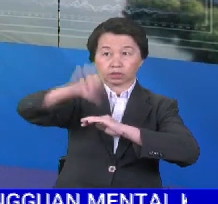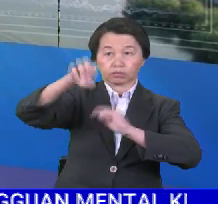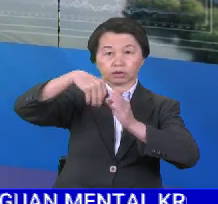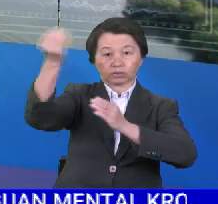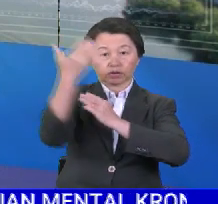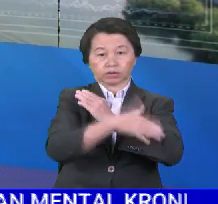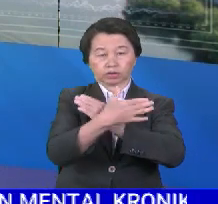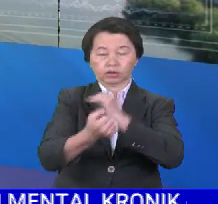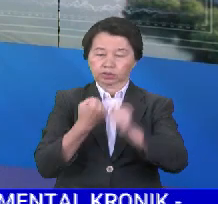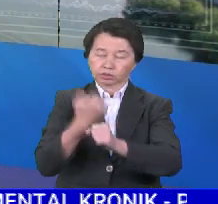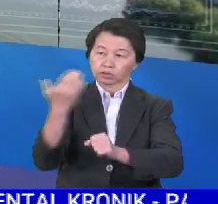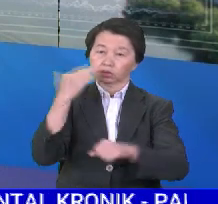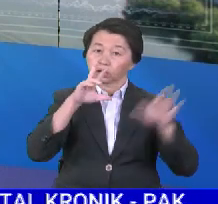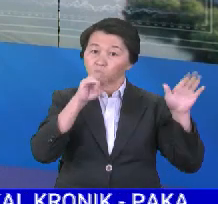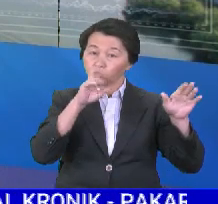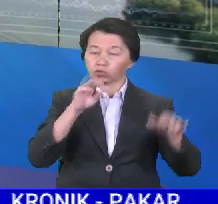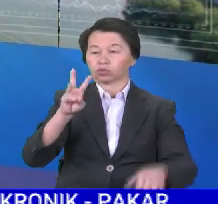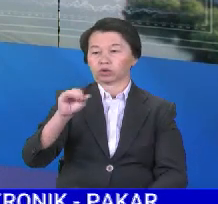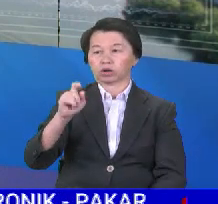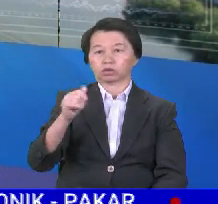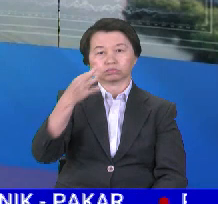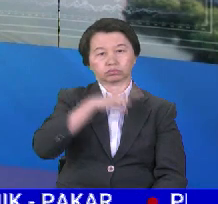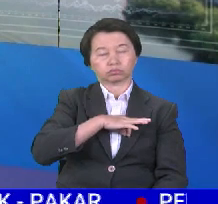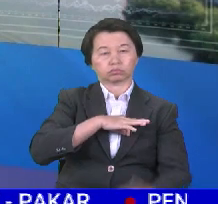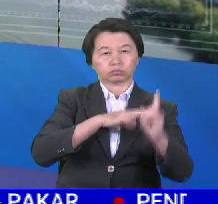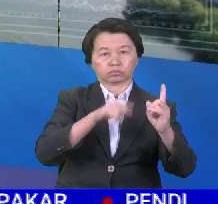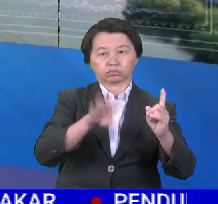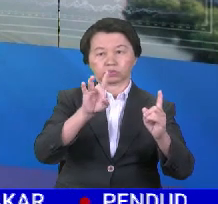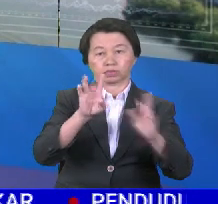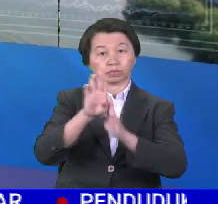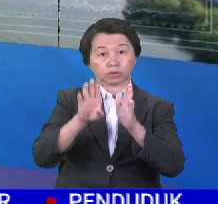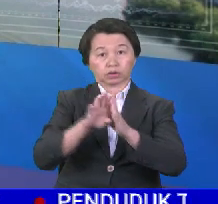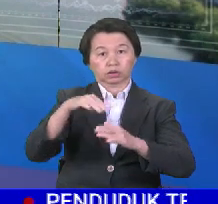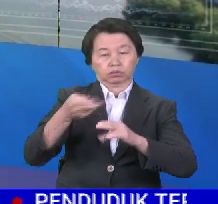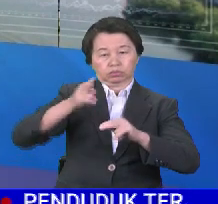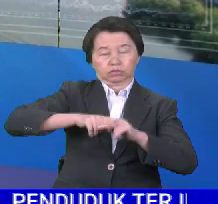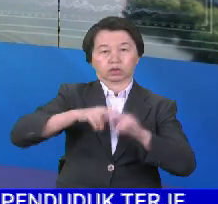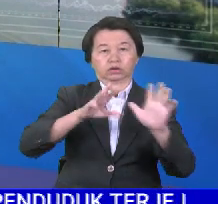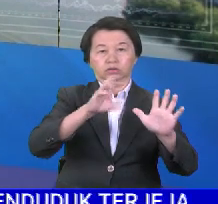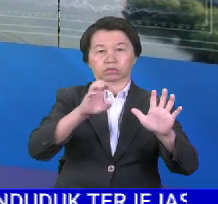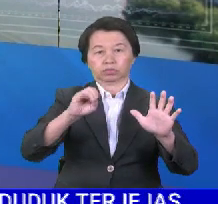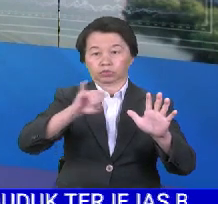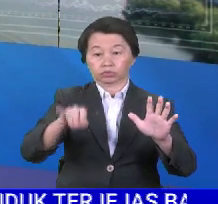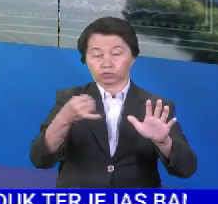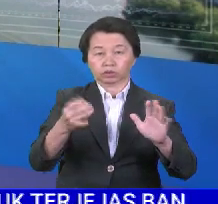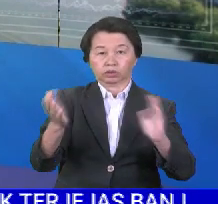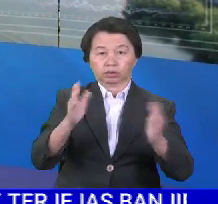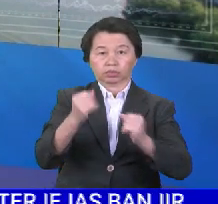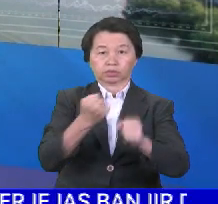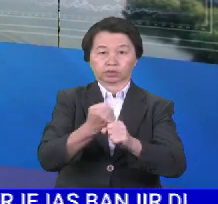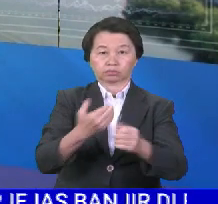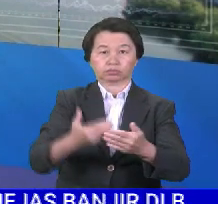negara. Tahun lalu, industri burung walet ini menyumbang RM1.8 bilion, meningkat lebih RM500 juta berbanding